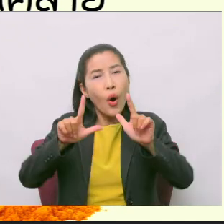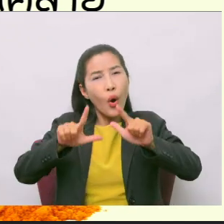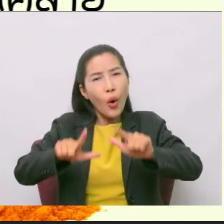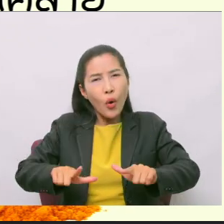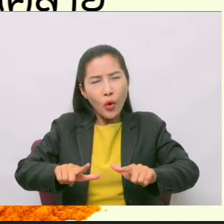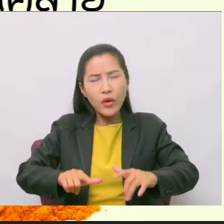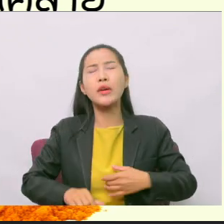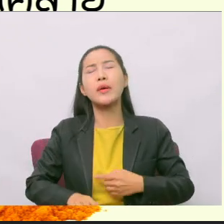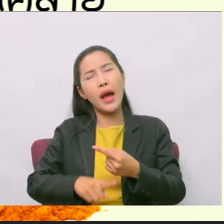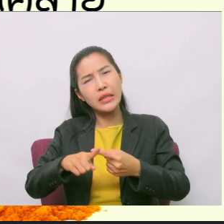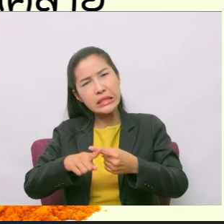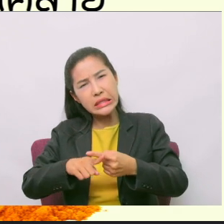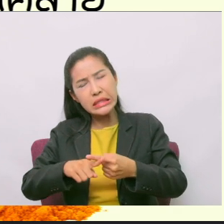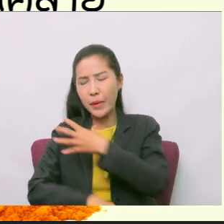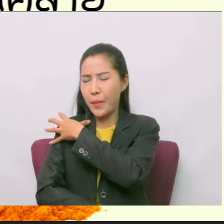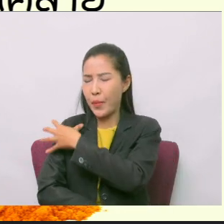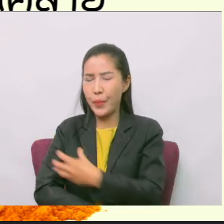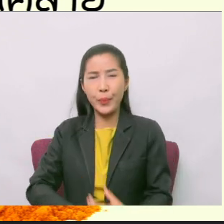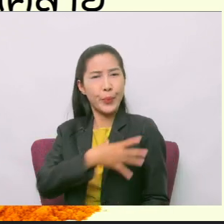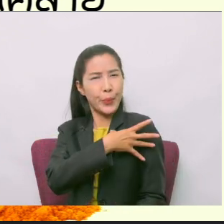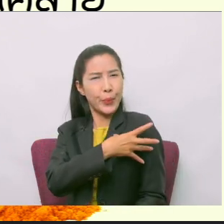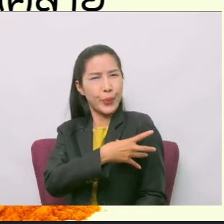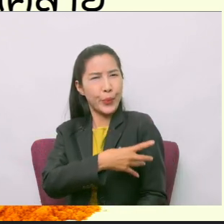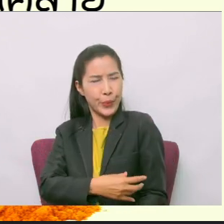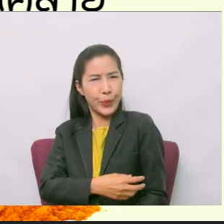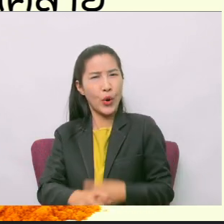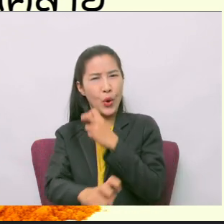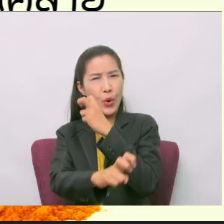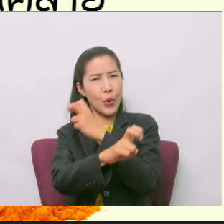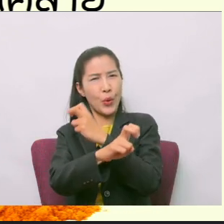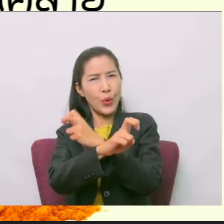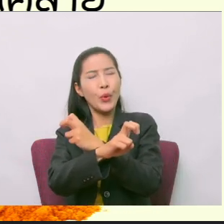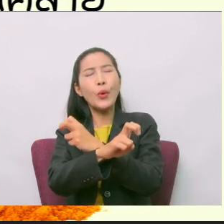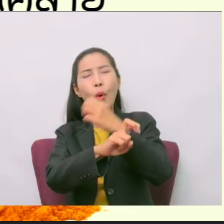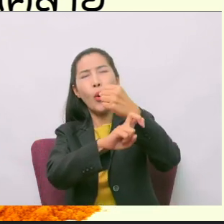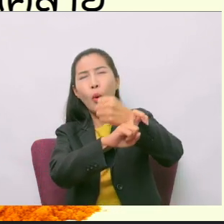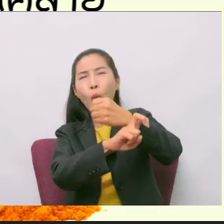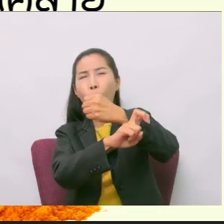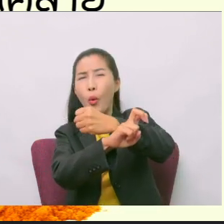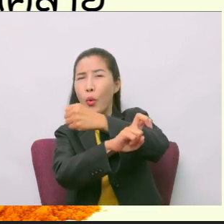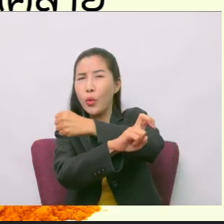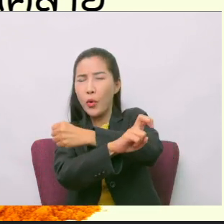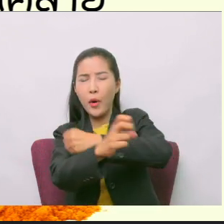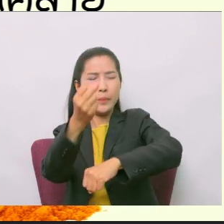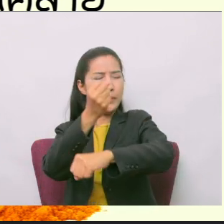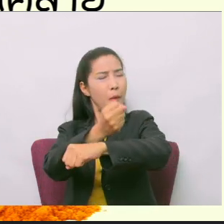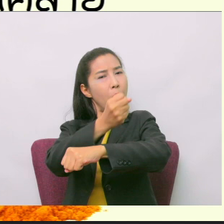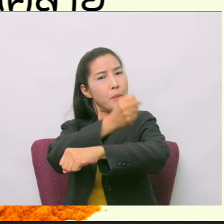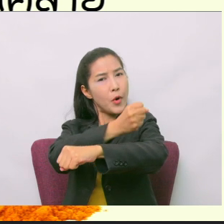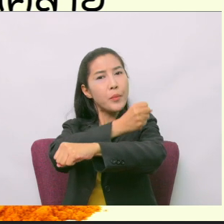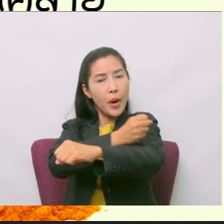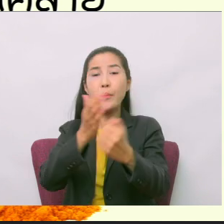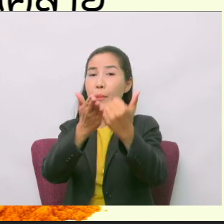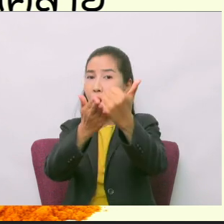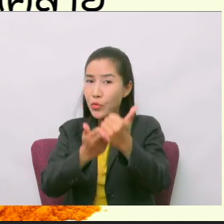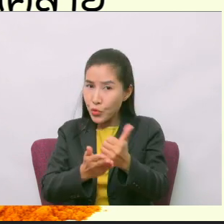ามเนื้อนะคะหรือว่ามีอาการยึดติดของข้อต่อนะก็สามารถใช้ลูกประคบนะคะมาช่วยให้การยึดติด